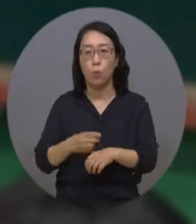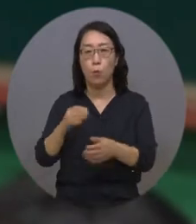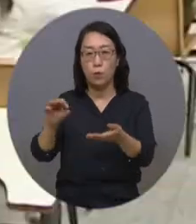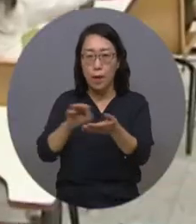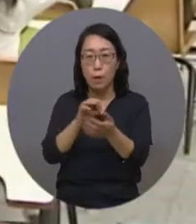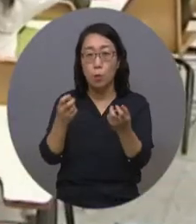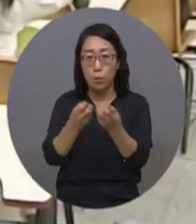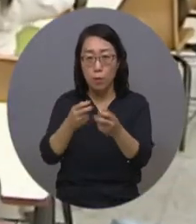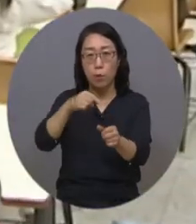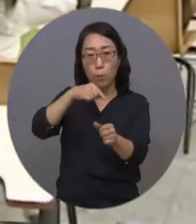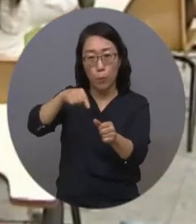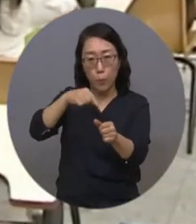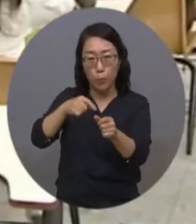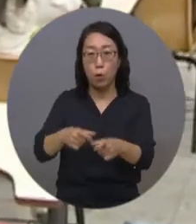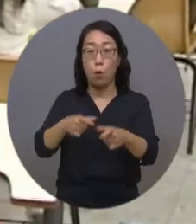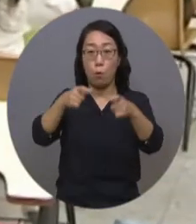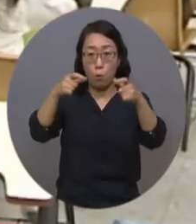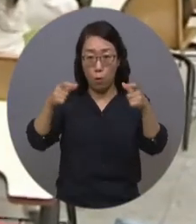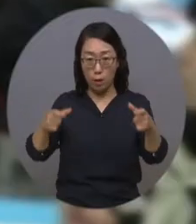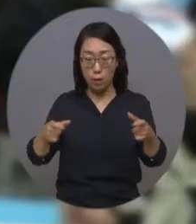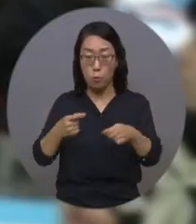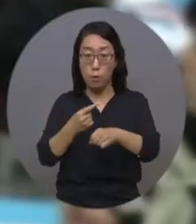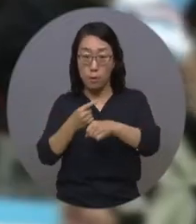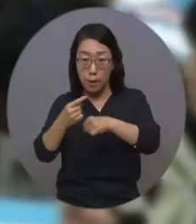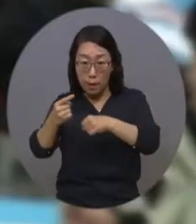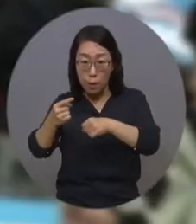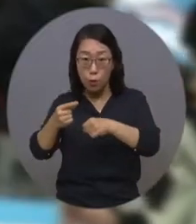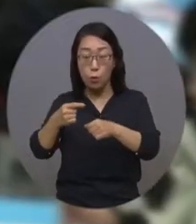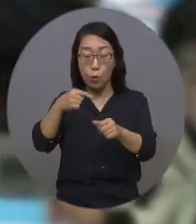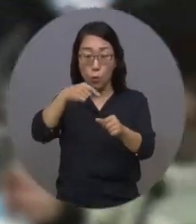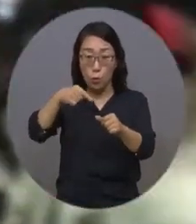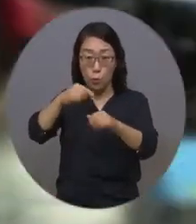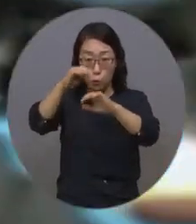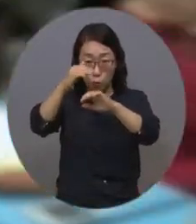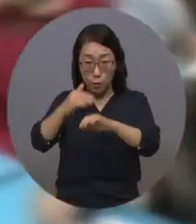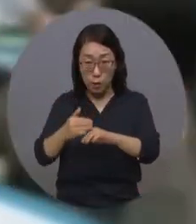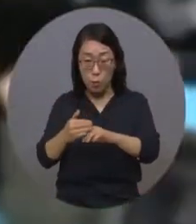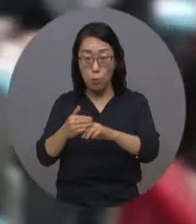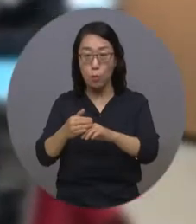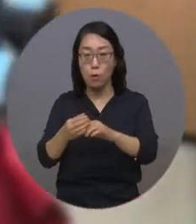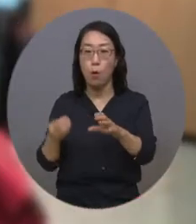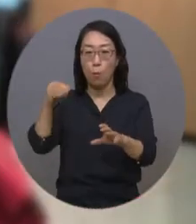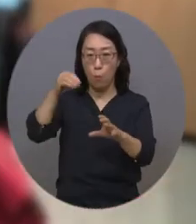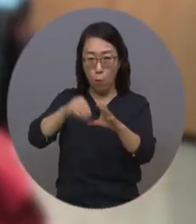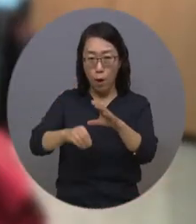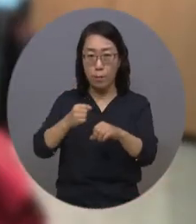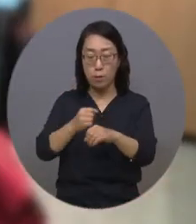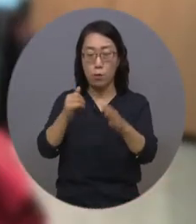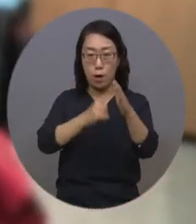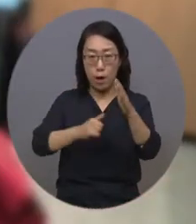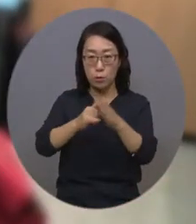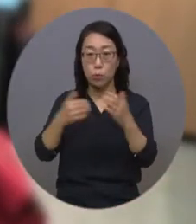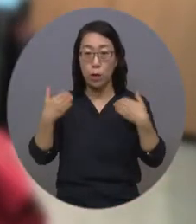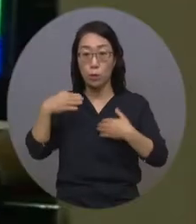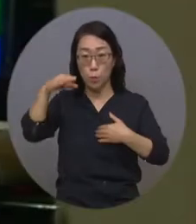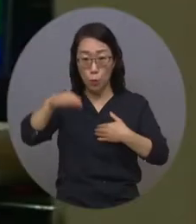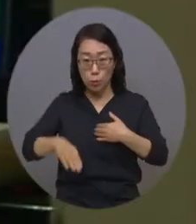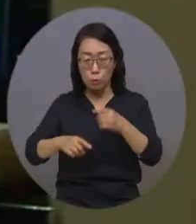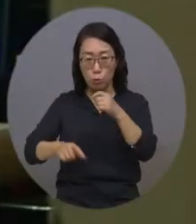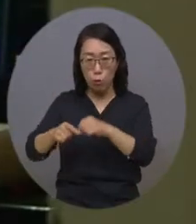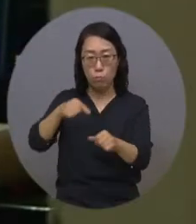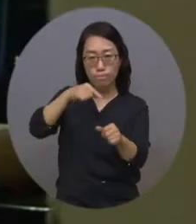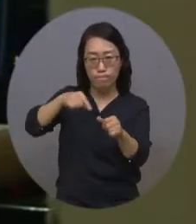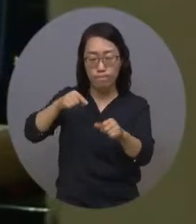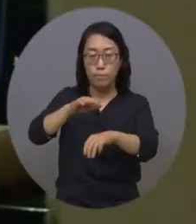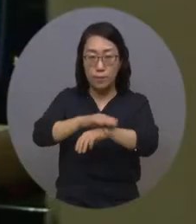확대하며 2022년 개정교육과정에 개임과몰입을 포함하는 등 가정과 학교에서 지도할 수 있는